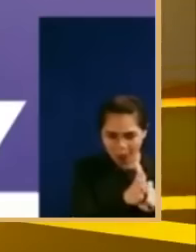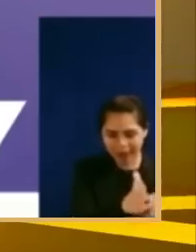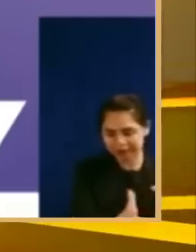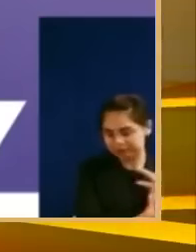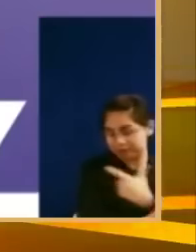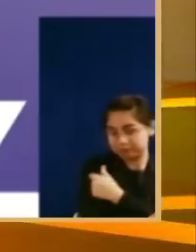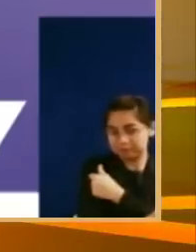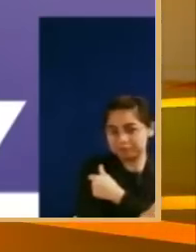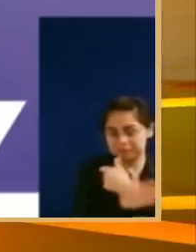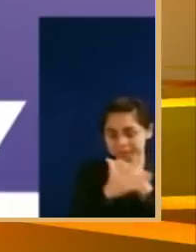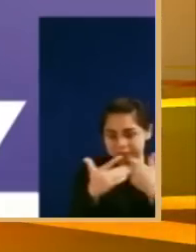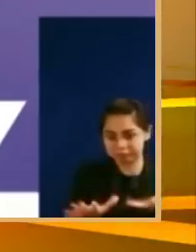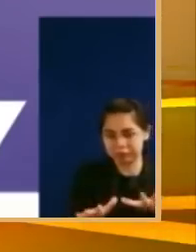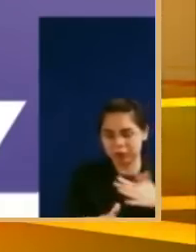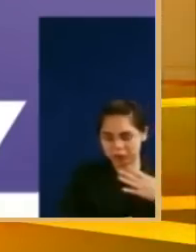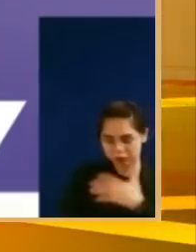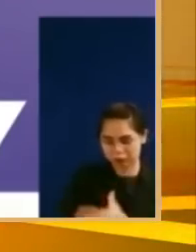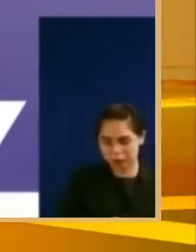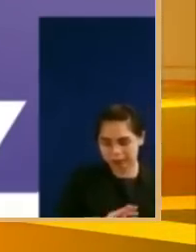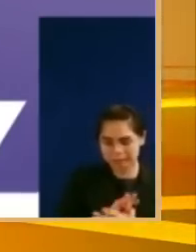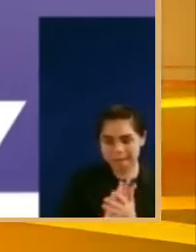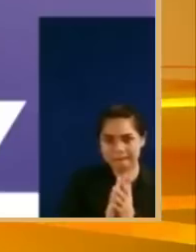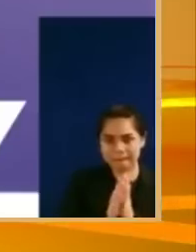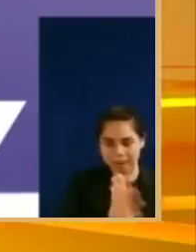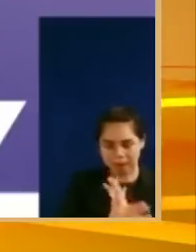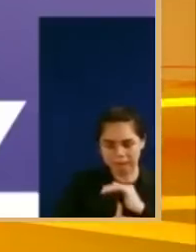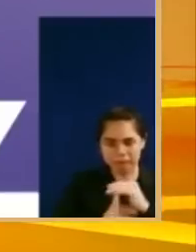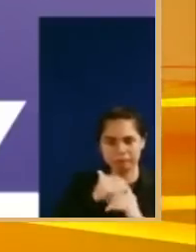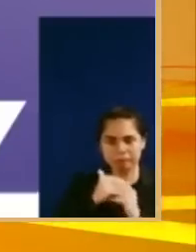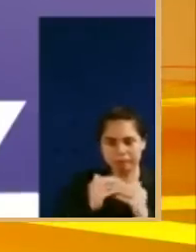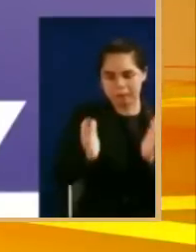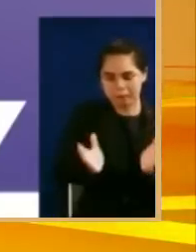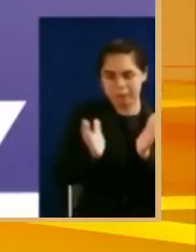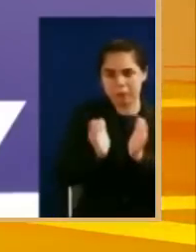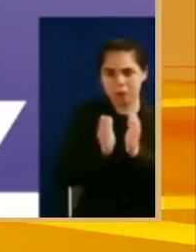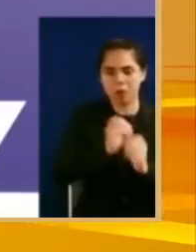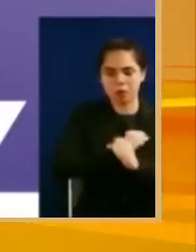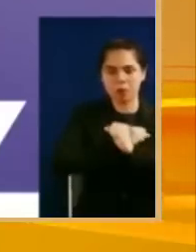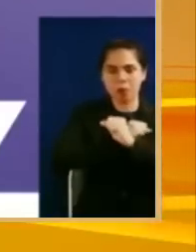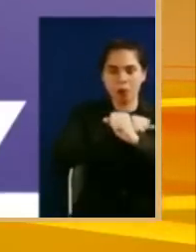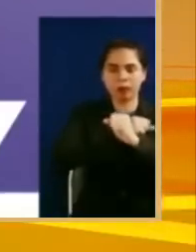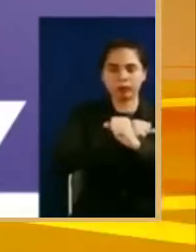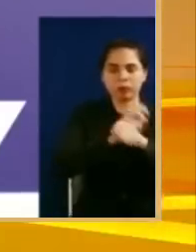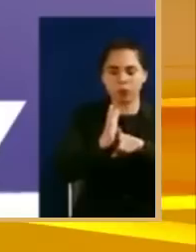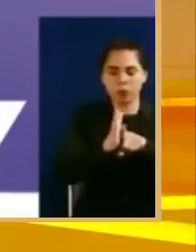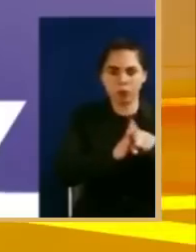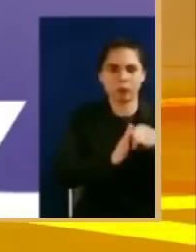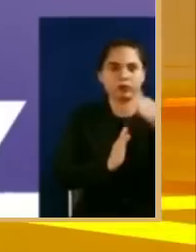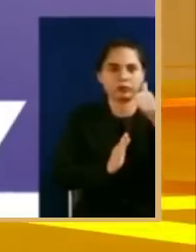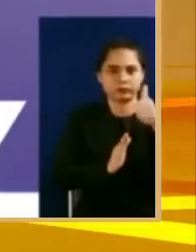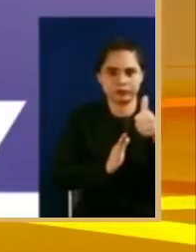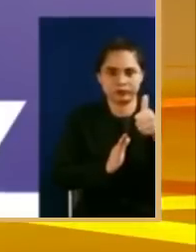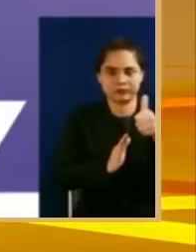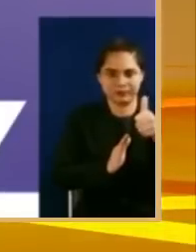วัคซีนจะช่วยได้อักเสบในร่างกายที่บางทีเด็กๆเป็นแล้วมันรุนแรง